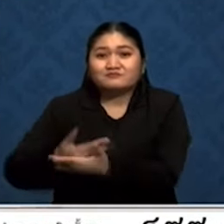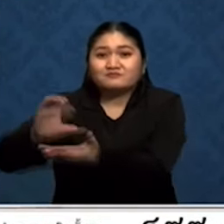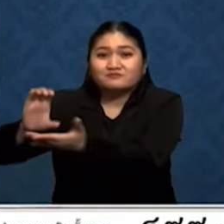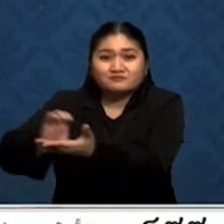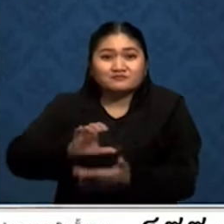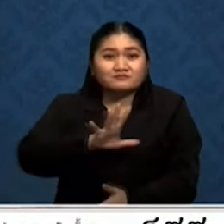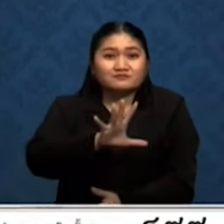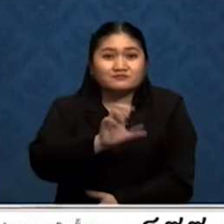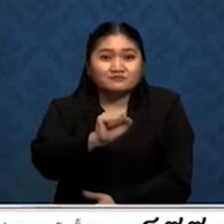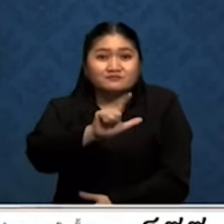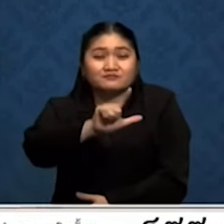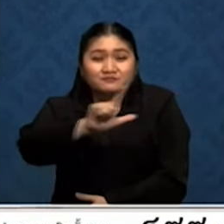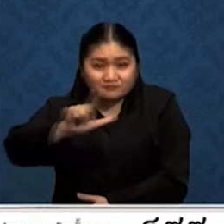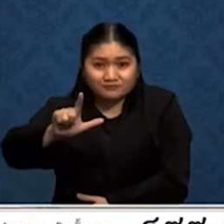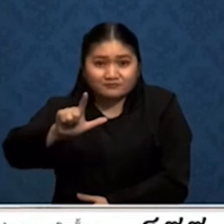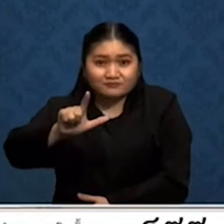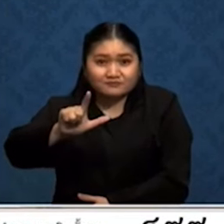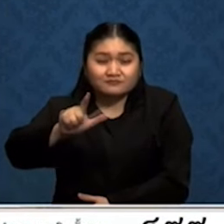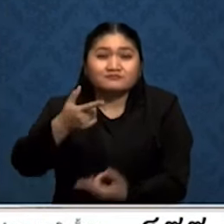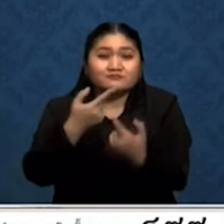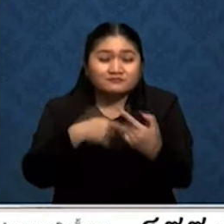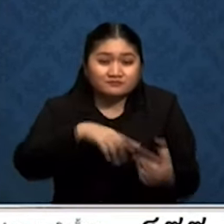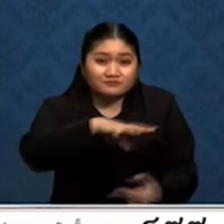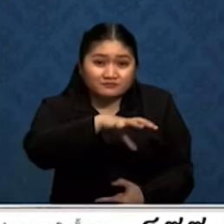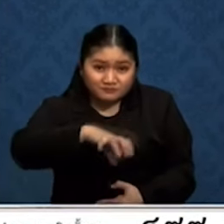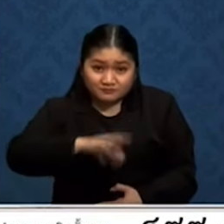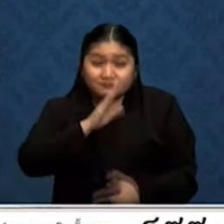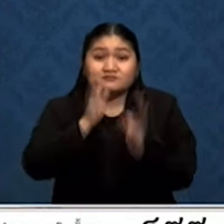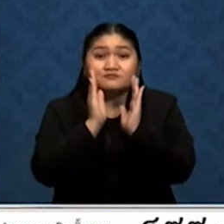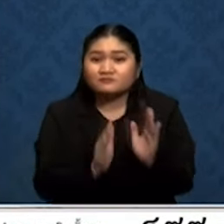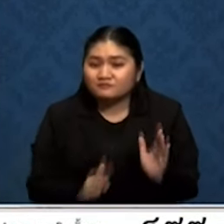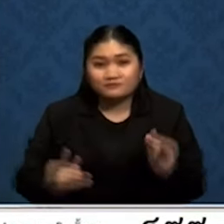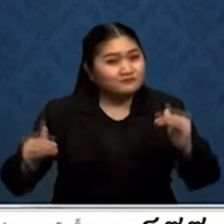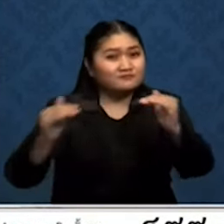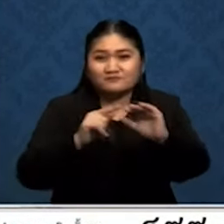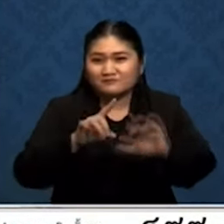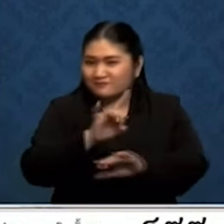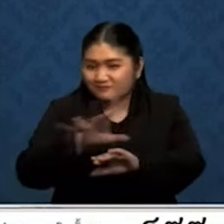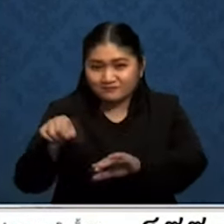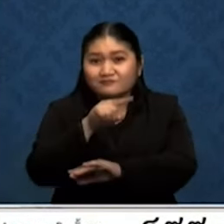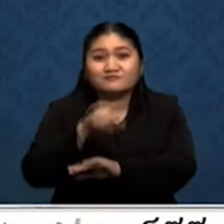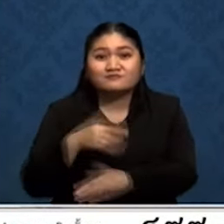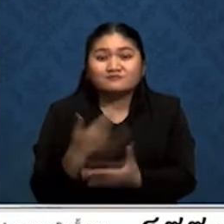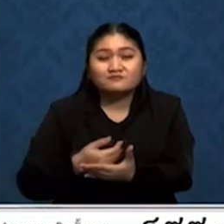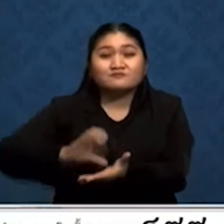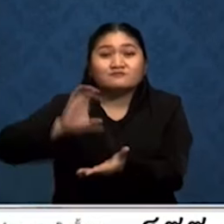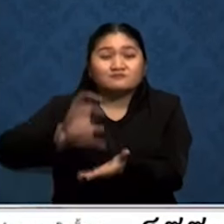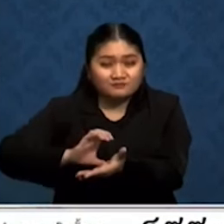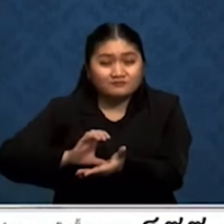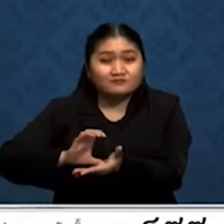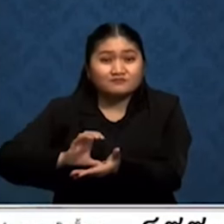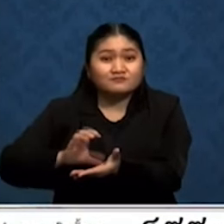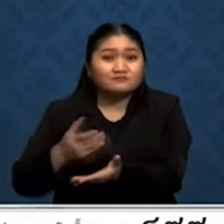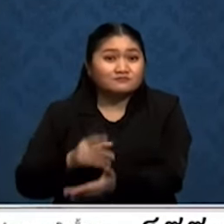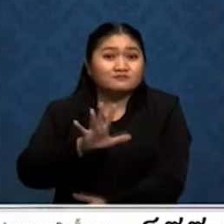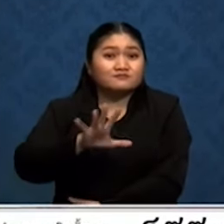ผมเอาถ้าคนมาใช้สิทธเต็มันทัดนะครับ 100%ลงทุนกู้มา 500 ล้าน คิเป